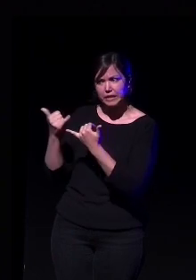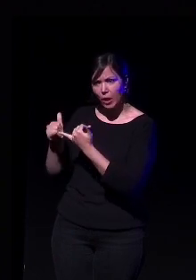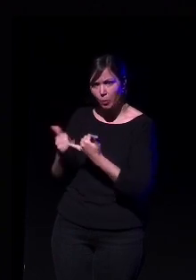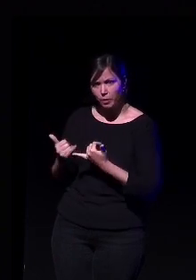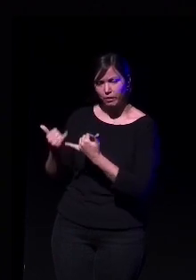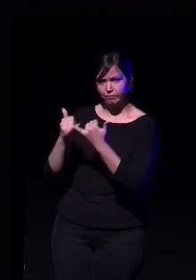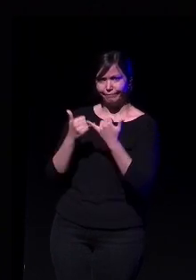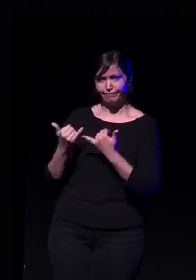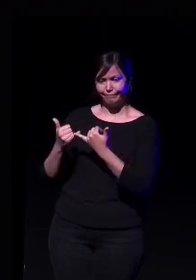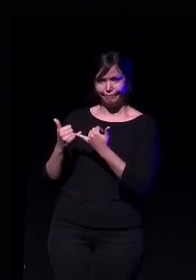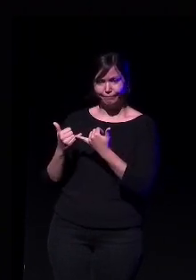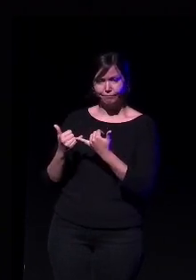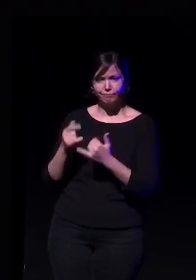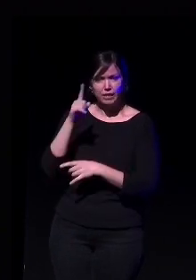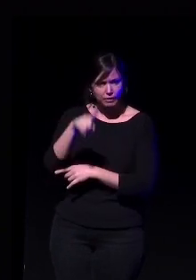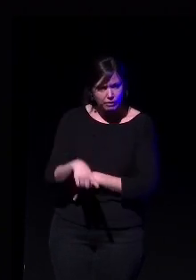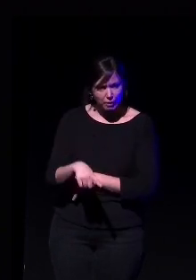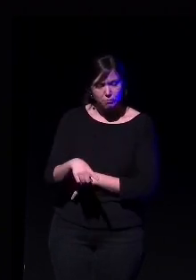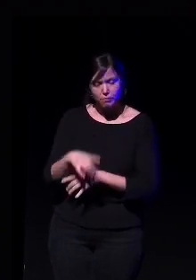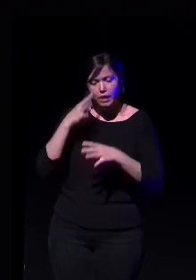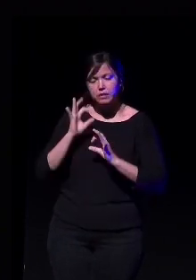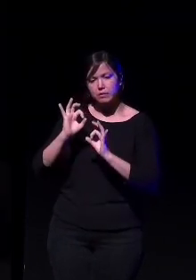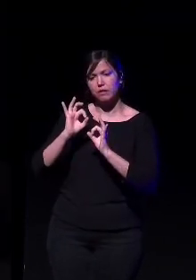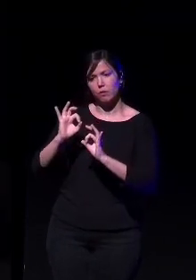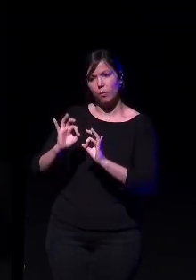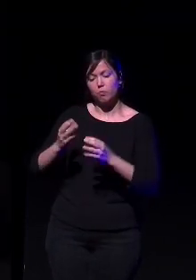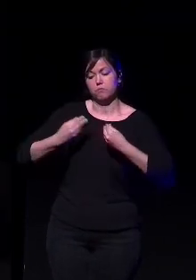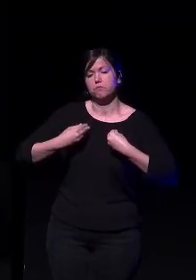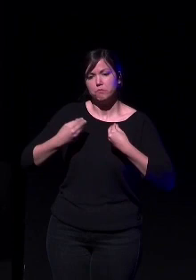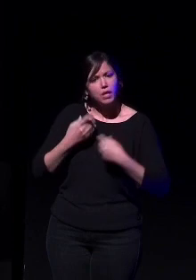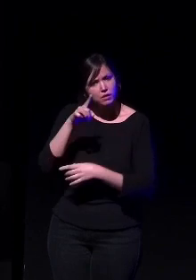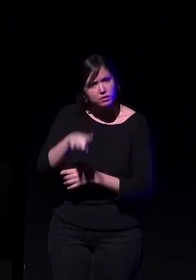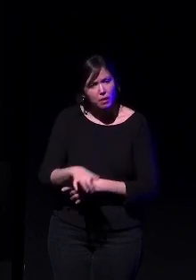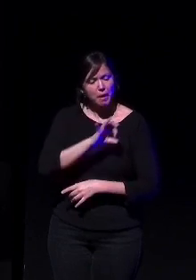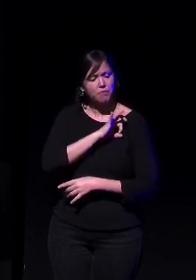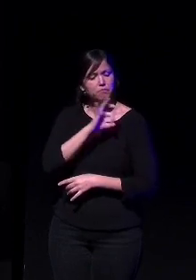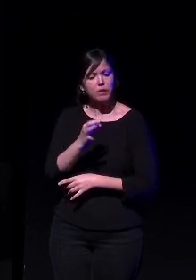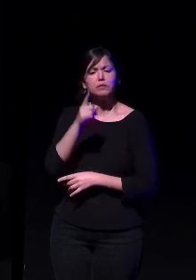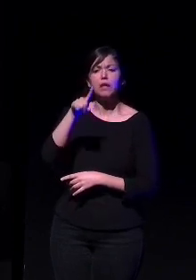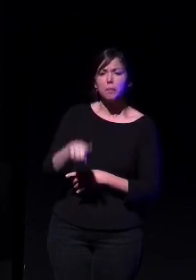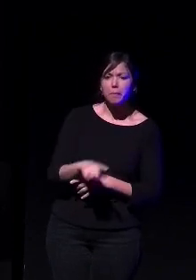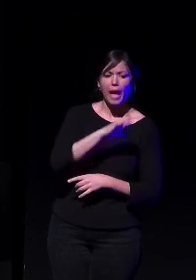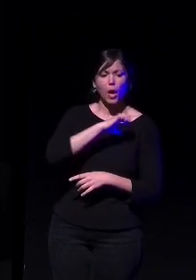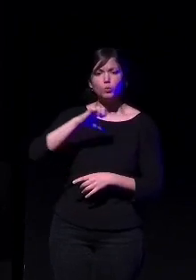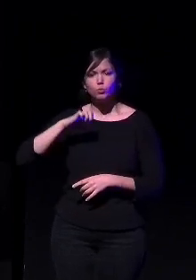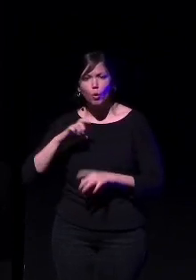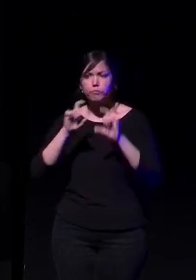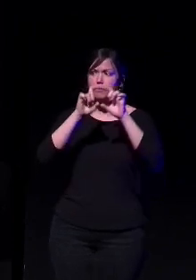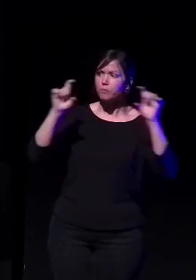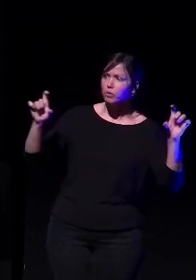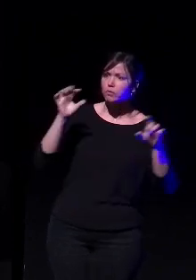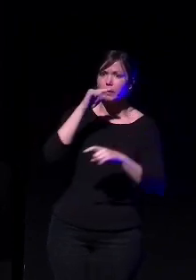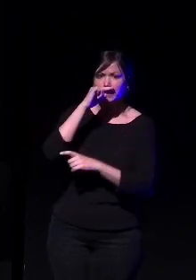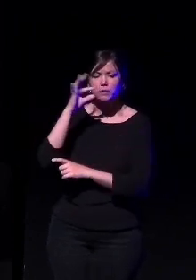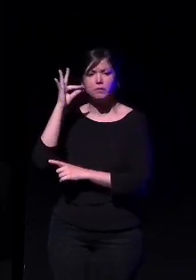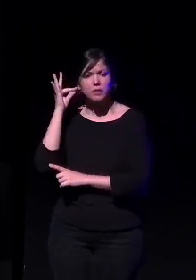estómacs, restaurant també i segurament moments i vides, i es guardona també a aquells autònoms i aquells empresaris i